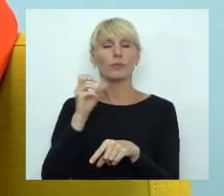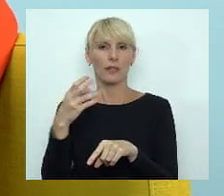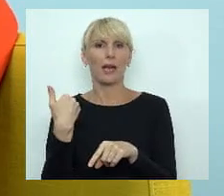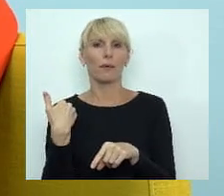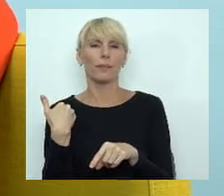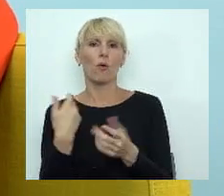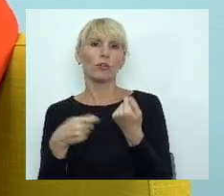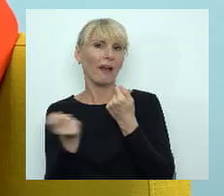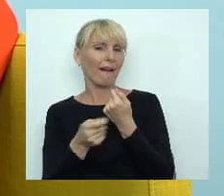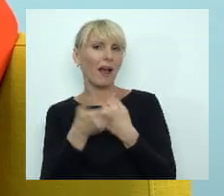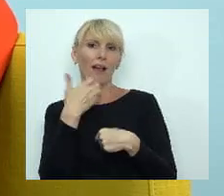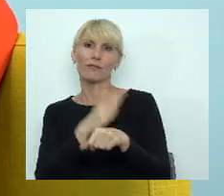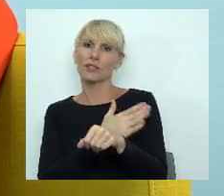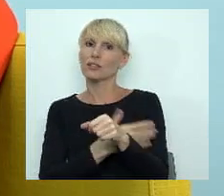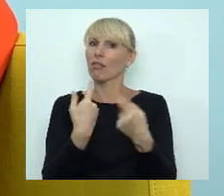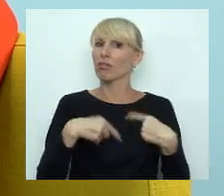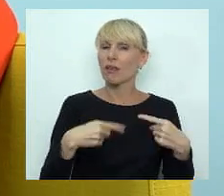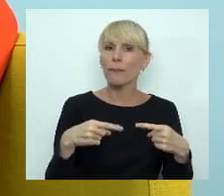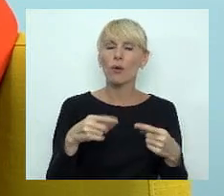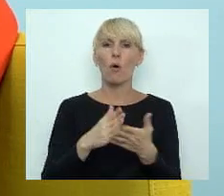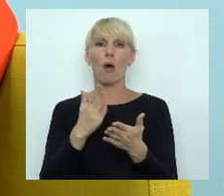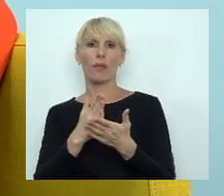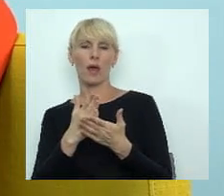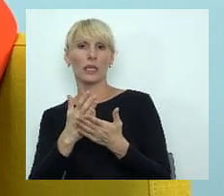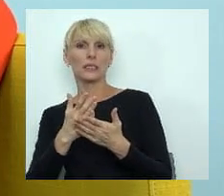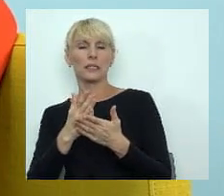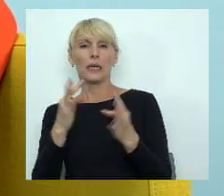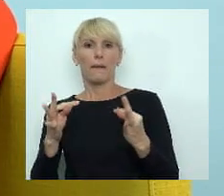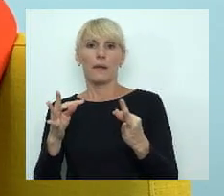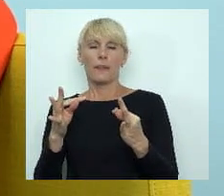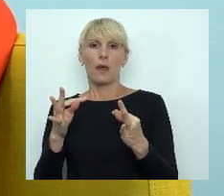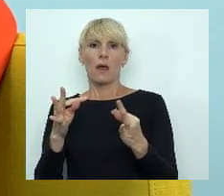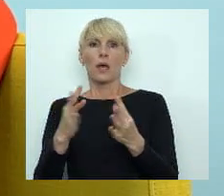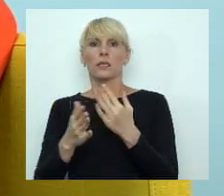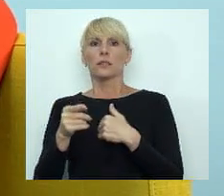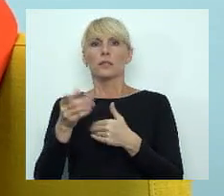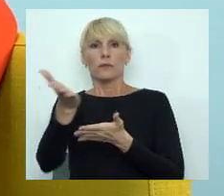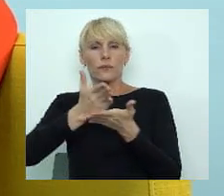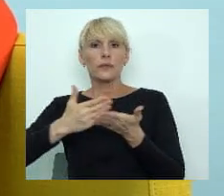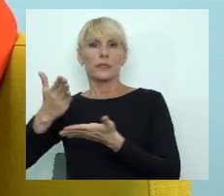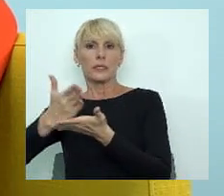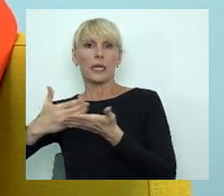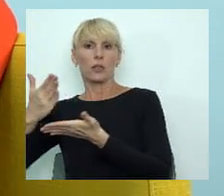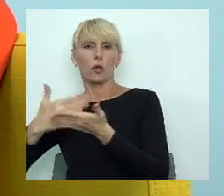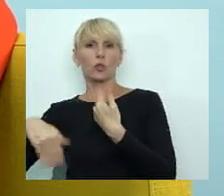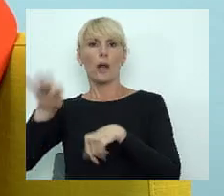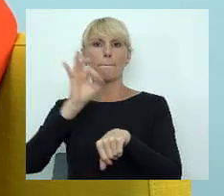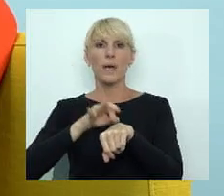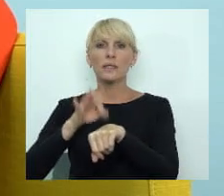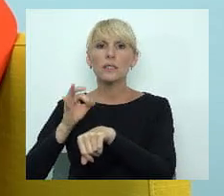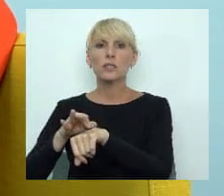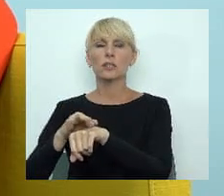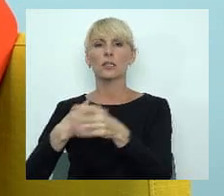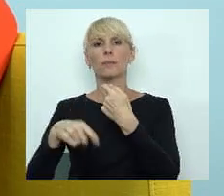i gdzieś zastanawiam się nad tym, jak ochrona danych osobowych wyglądała w różnych sektorach, to akurat w sektorze medycznym nie było z